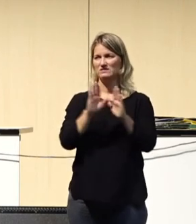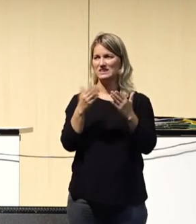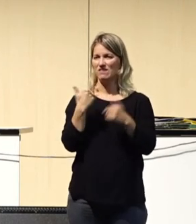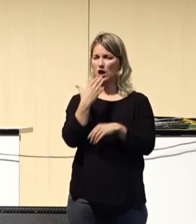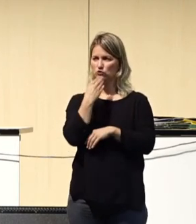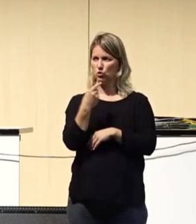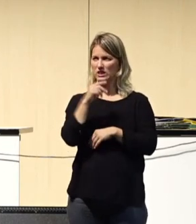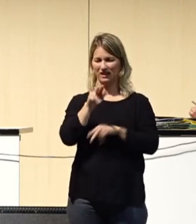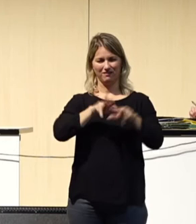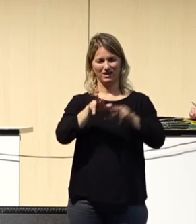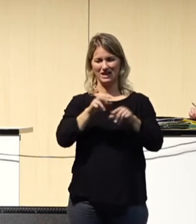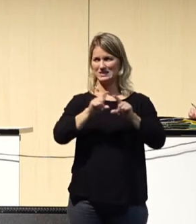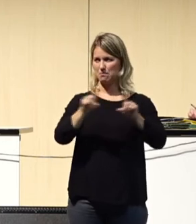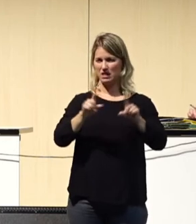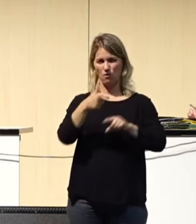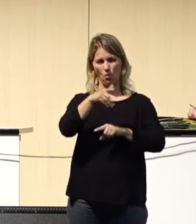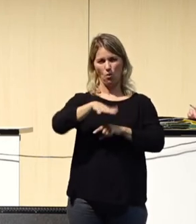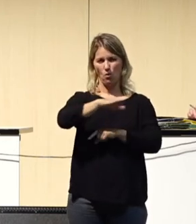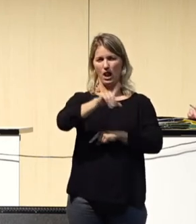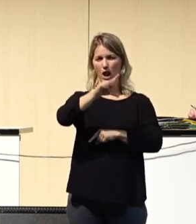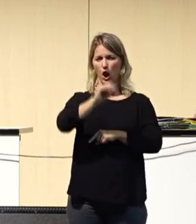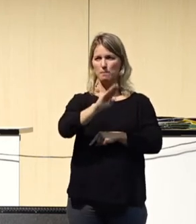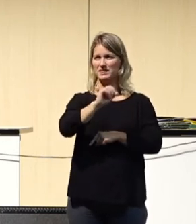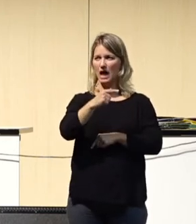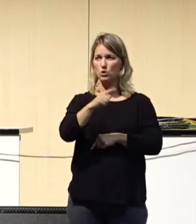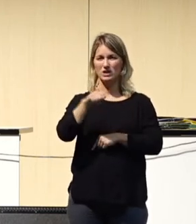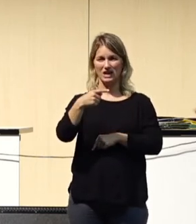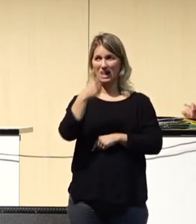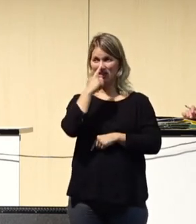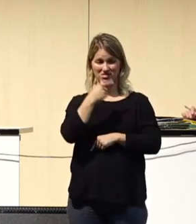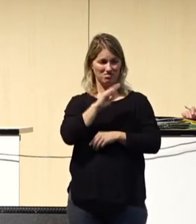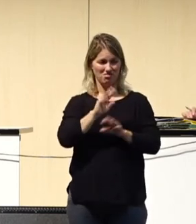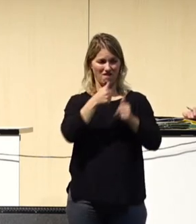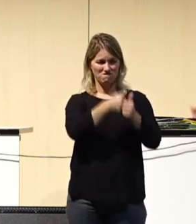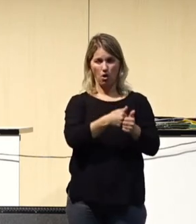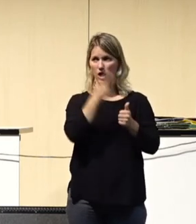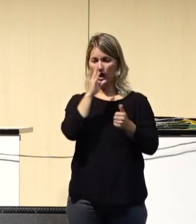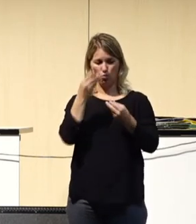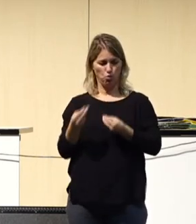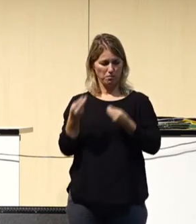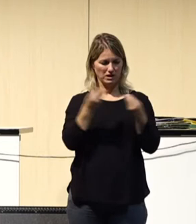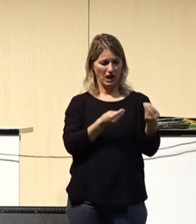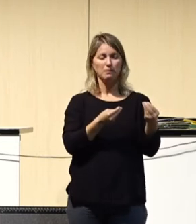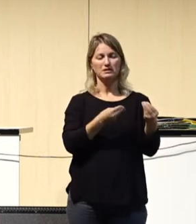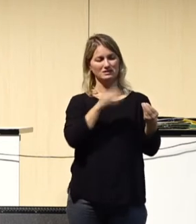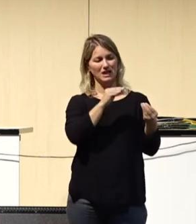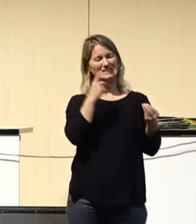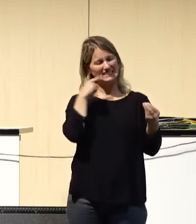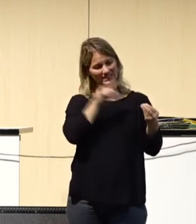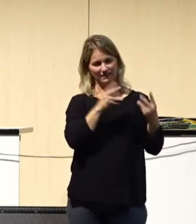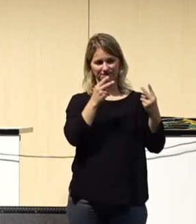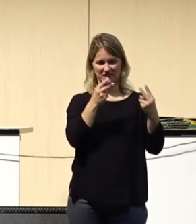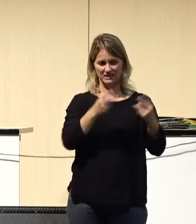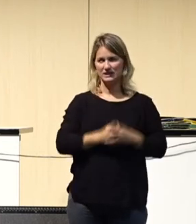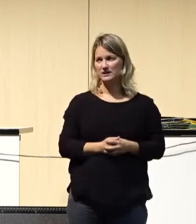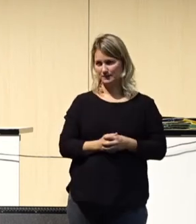diese Verkehrsthematik in Löbtau bei der entsprechenden Übergabe an Ihren Nachfolger mit einer hohen Priorität versehen. Herzlichen Dank.